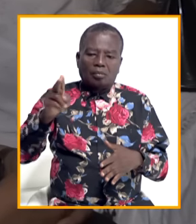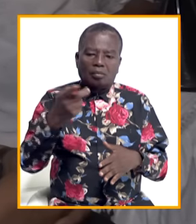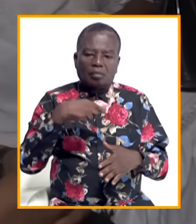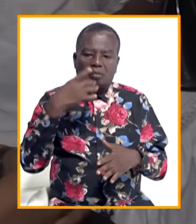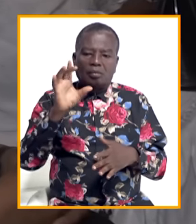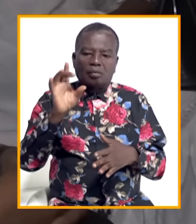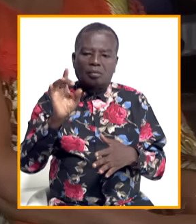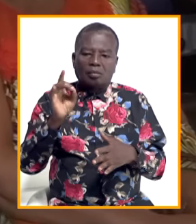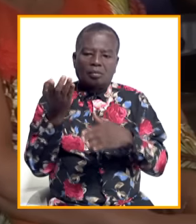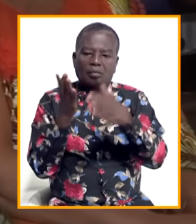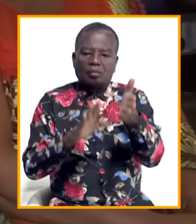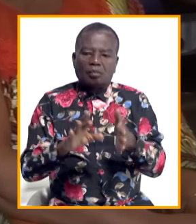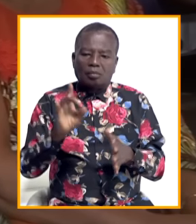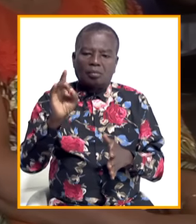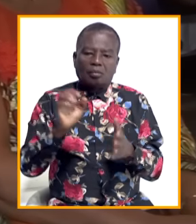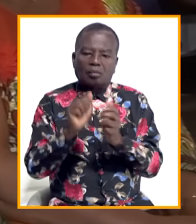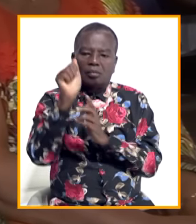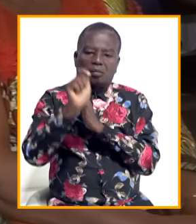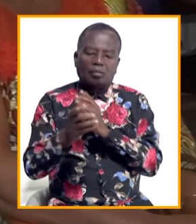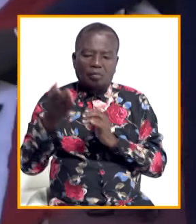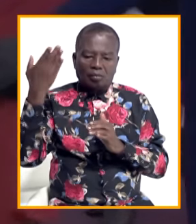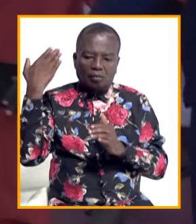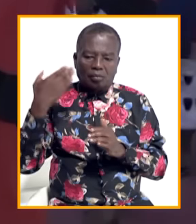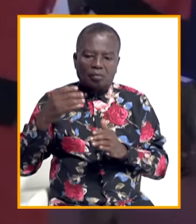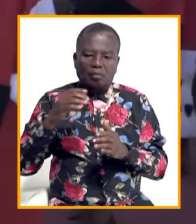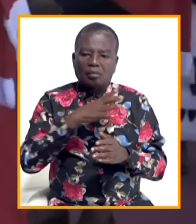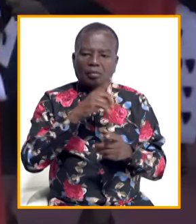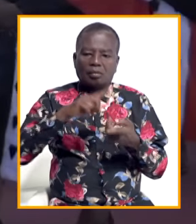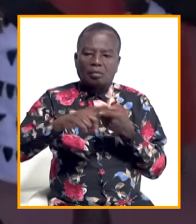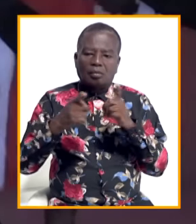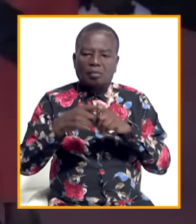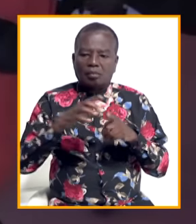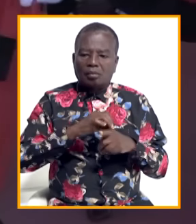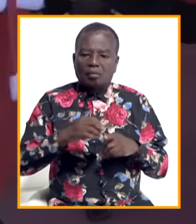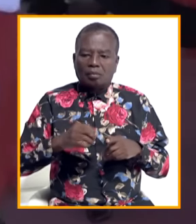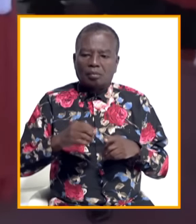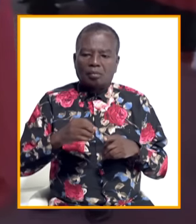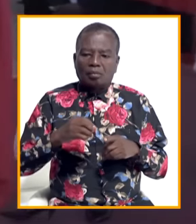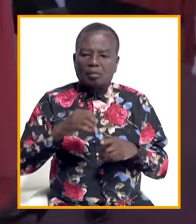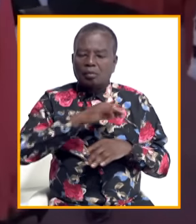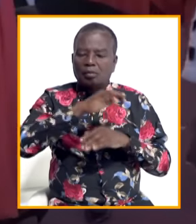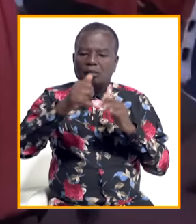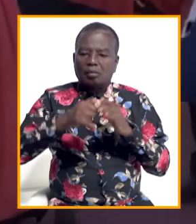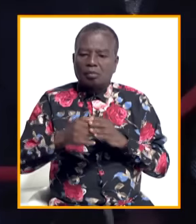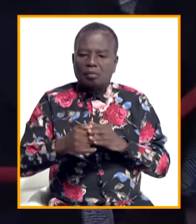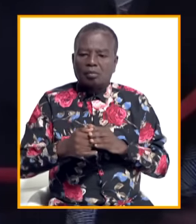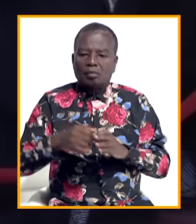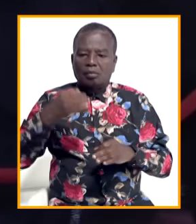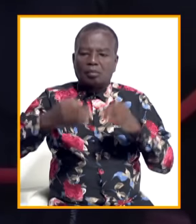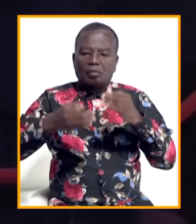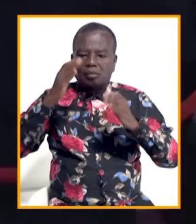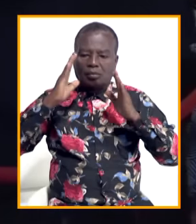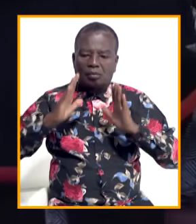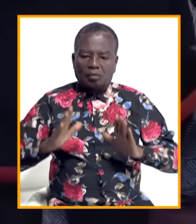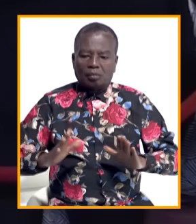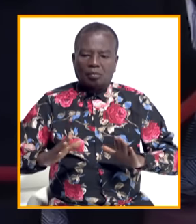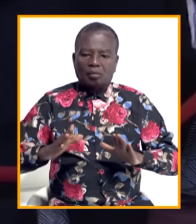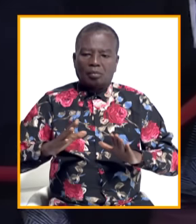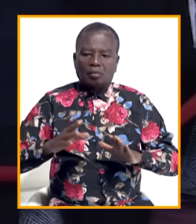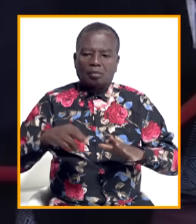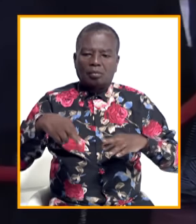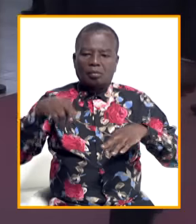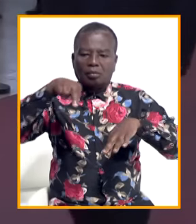dernier. Amis et connaissances sont présents pour cet hommage, le corps judiciaire dans toutes ses composantes également. La République n'est pas